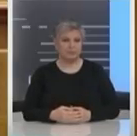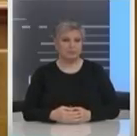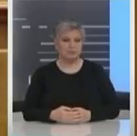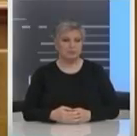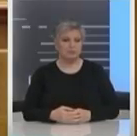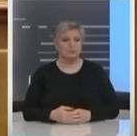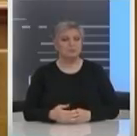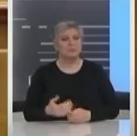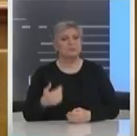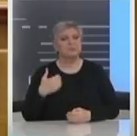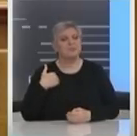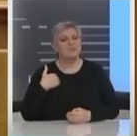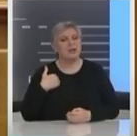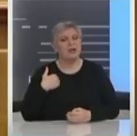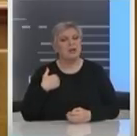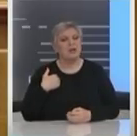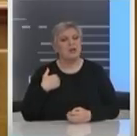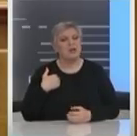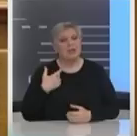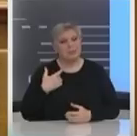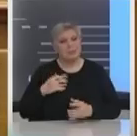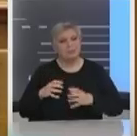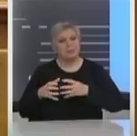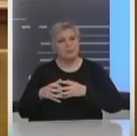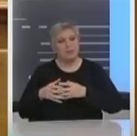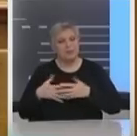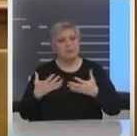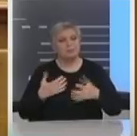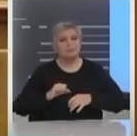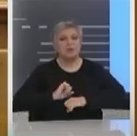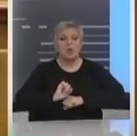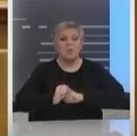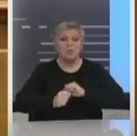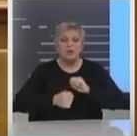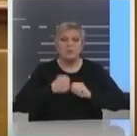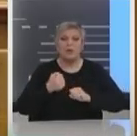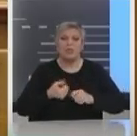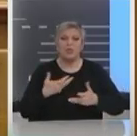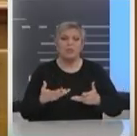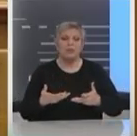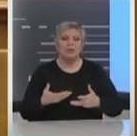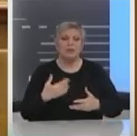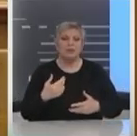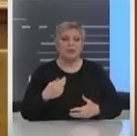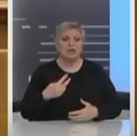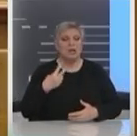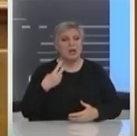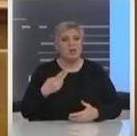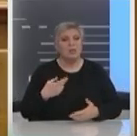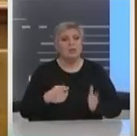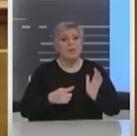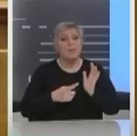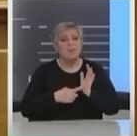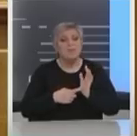Καταβάλαμε πολύ μεγάλη προσπάθεια εμείς να αναγνωρίσω ότι και εσείς σε ένα βαθμό για να δημιουργήσουμε